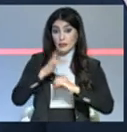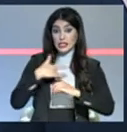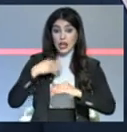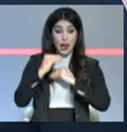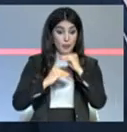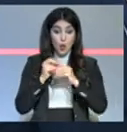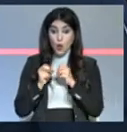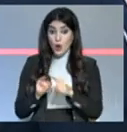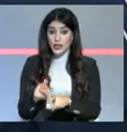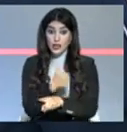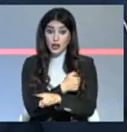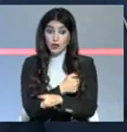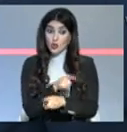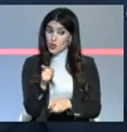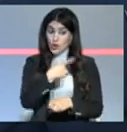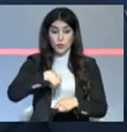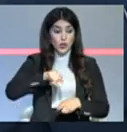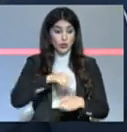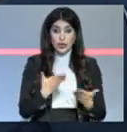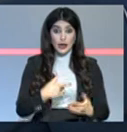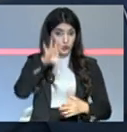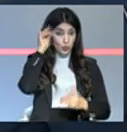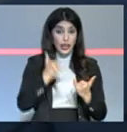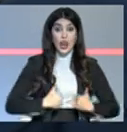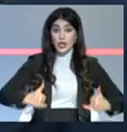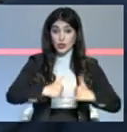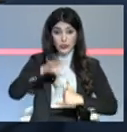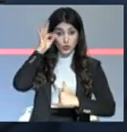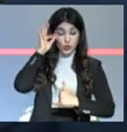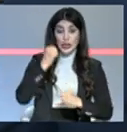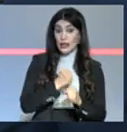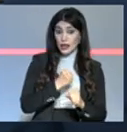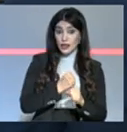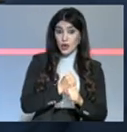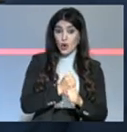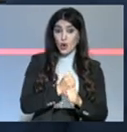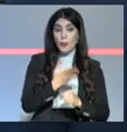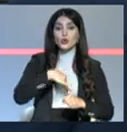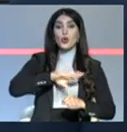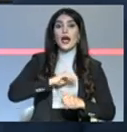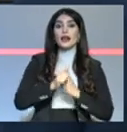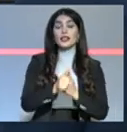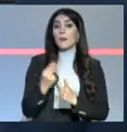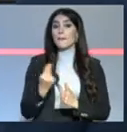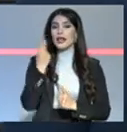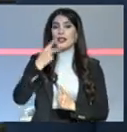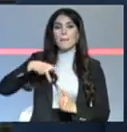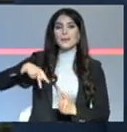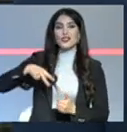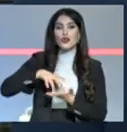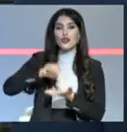في تونس عنا لجنه كامل كهذا تشتغل ويشرف عليها الدستوري هو معهد عريق